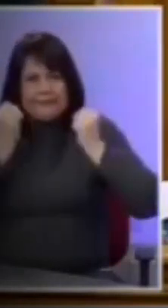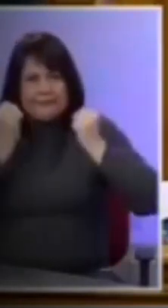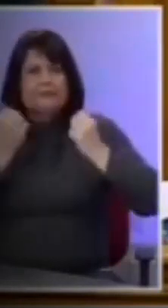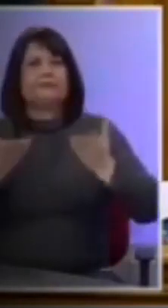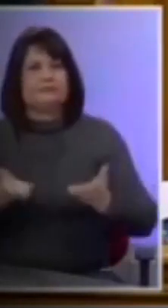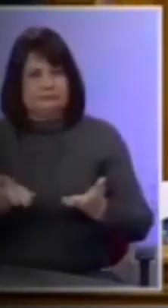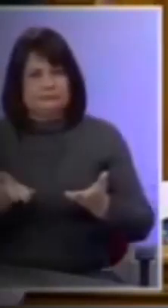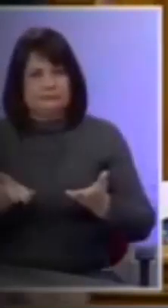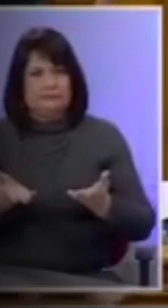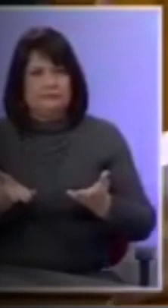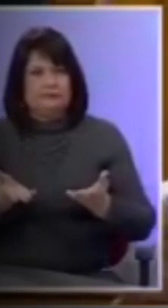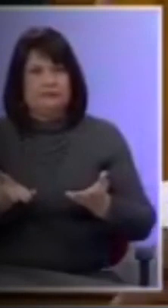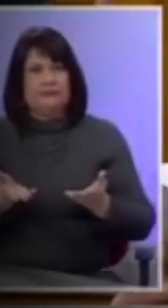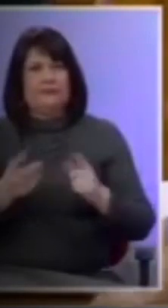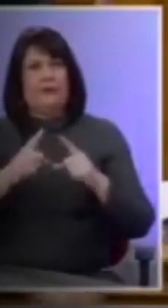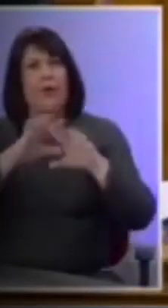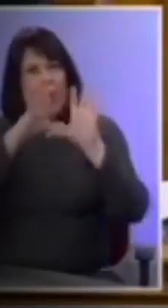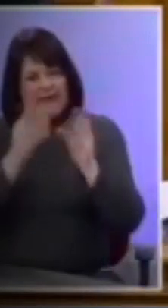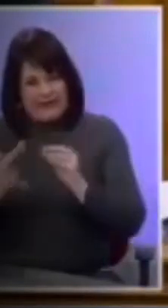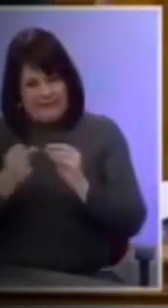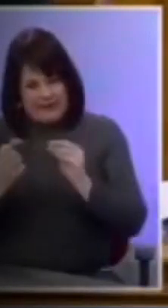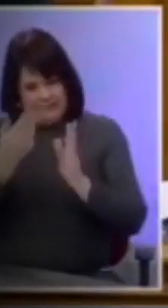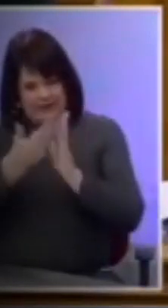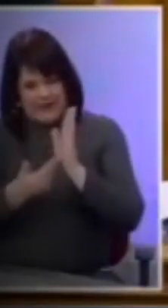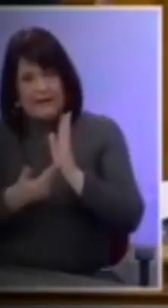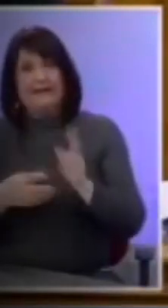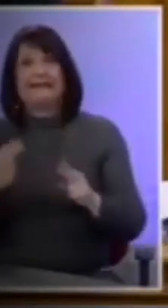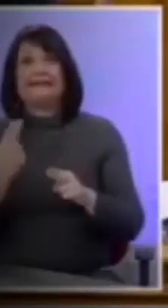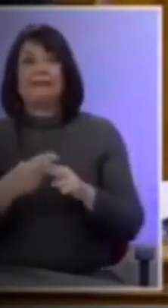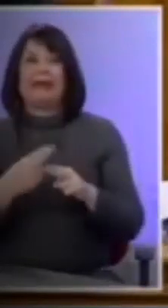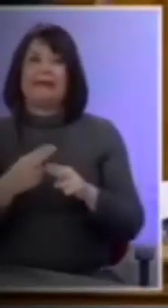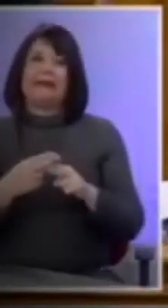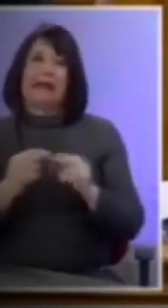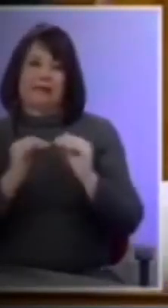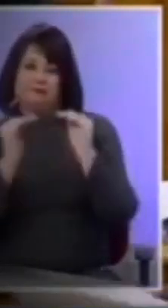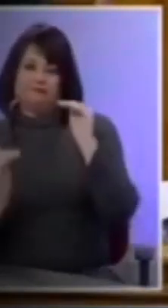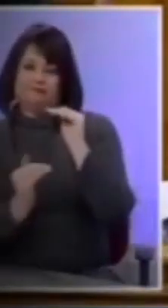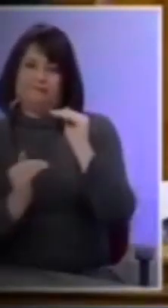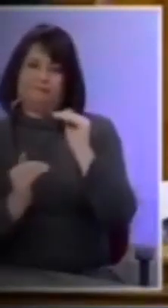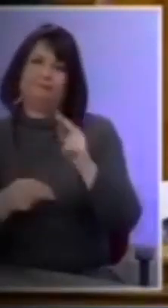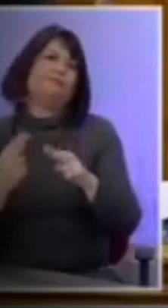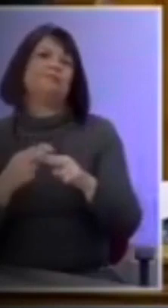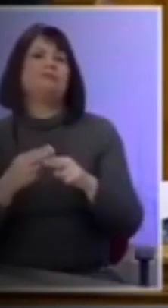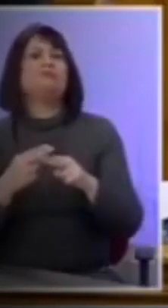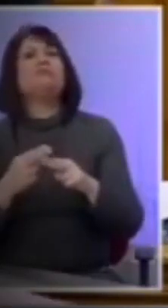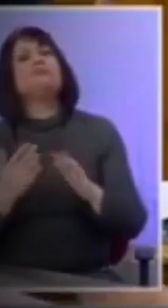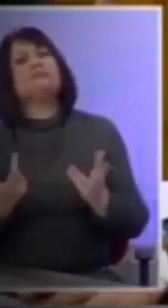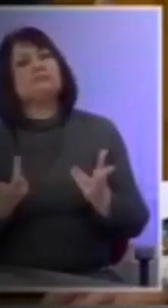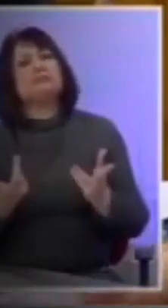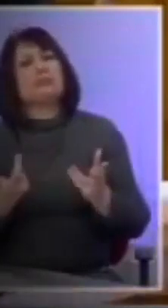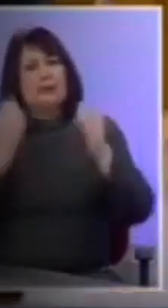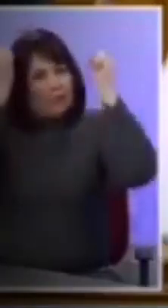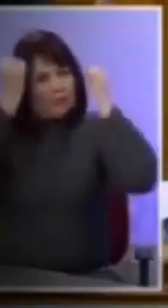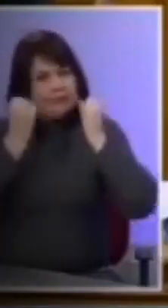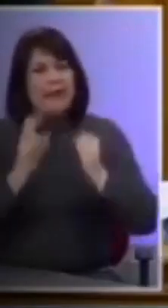κτήση αυτού του υλικού που σας είπα πριν είναι σημαντικά κατώτερη κατά το είδος, τη σπουδαιότητα και την έκταση από τη βλάβη